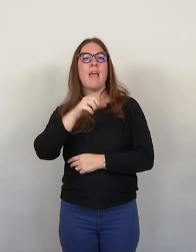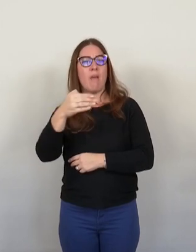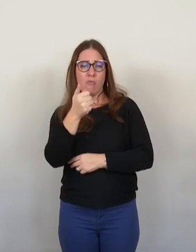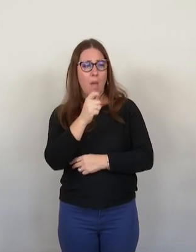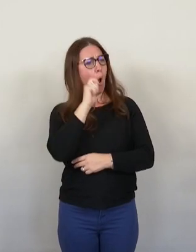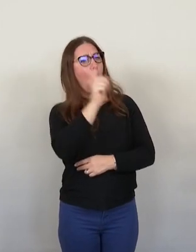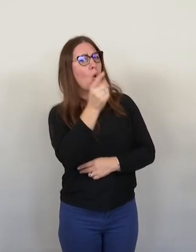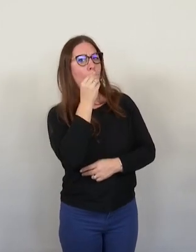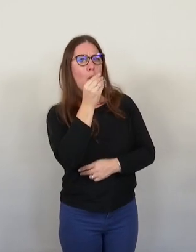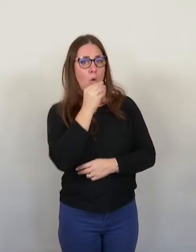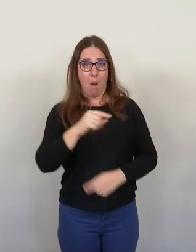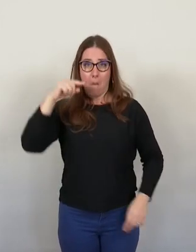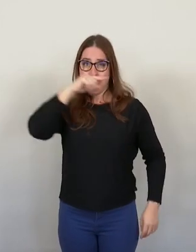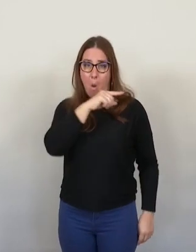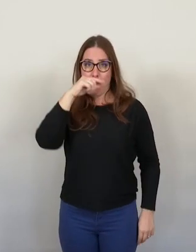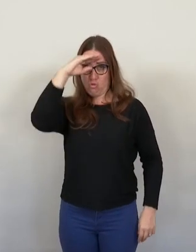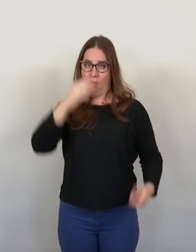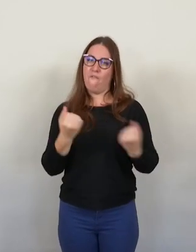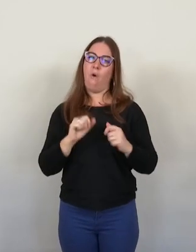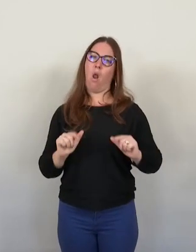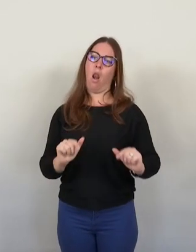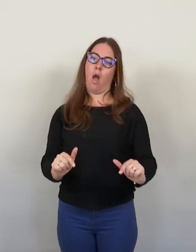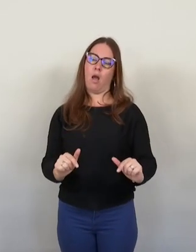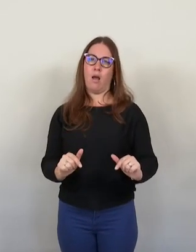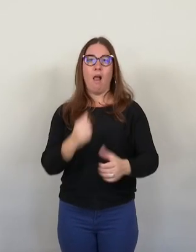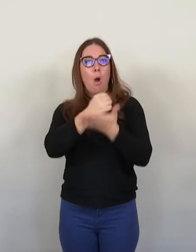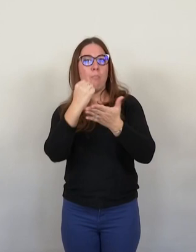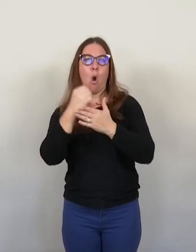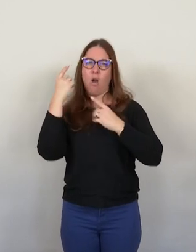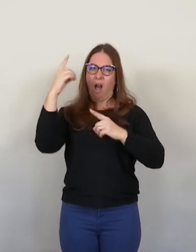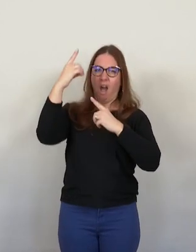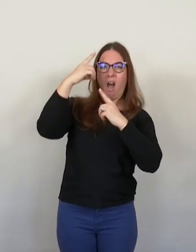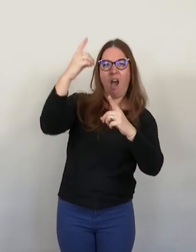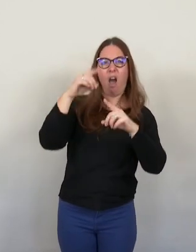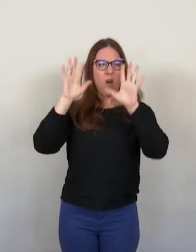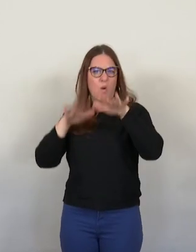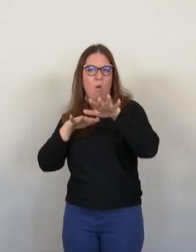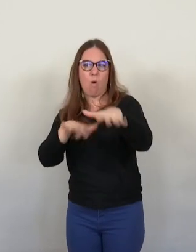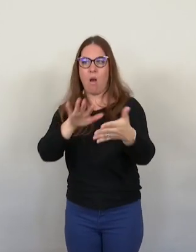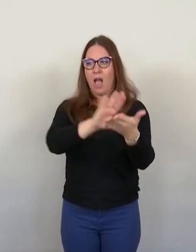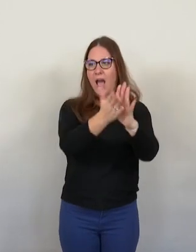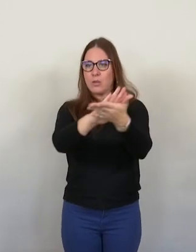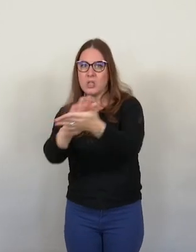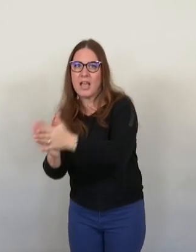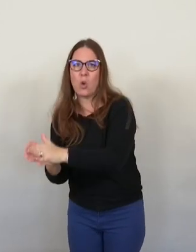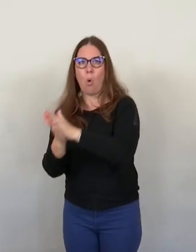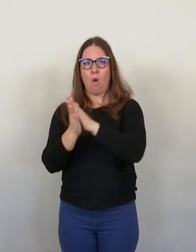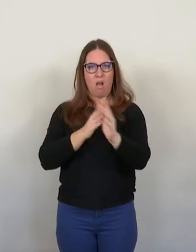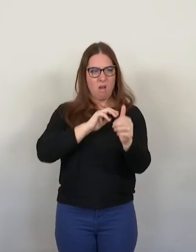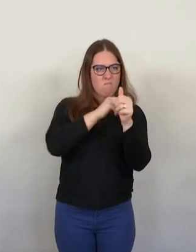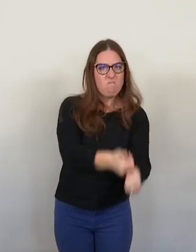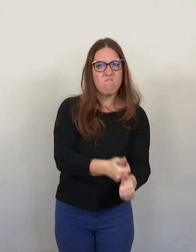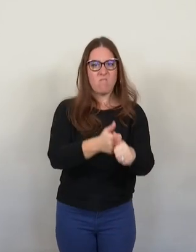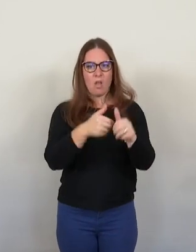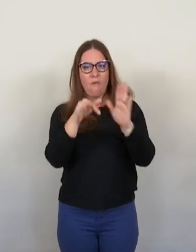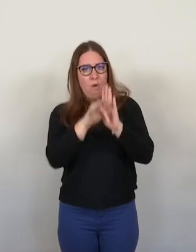fois vous continuez à utiliser un chauffeur vous manifestez devant les banques avec différentes associations pour dénoncer leur fonctionnement alors